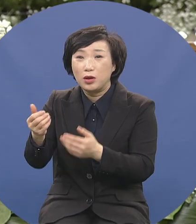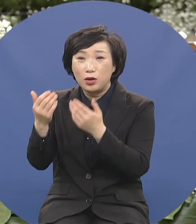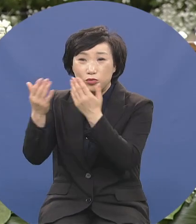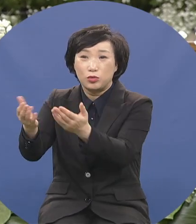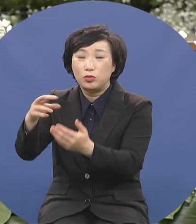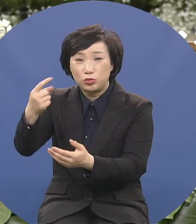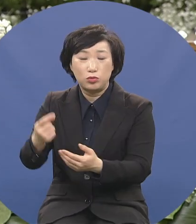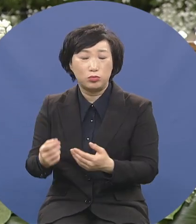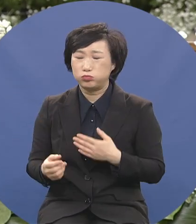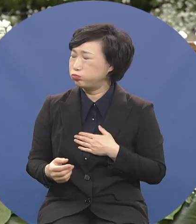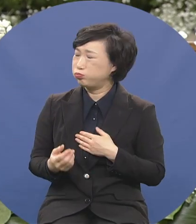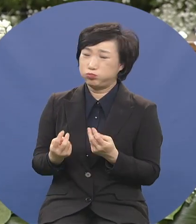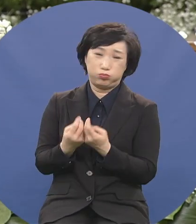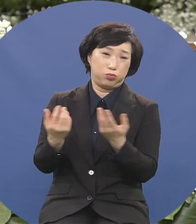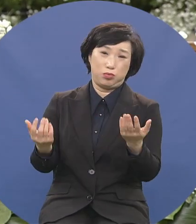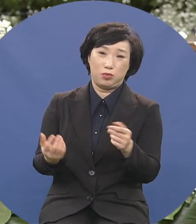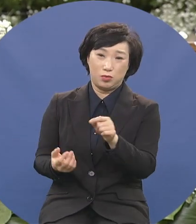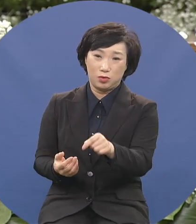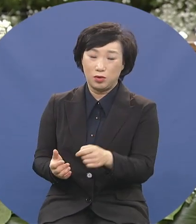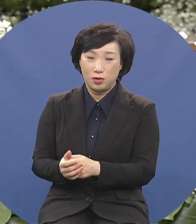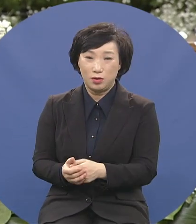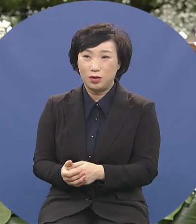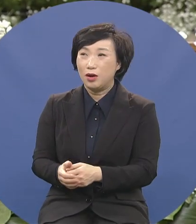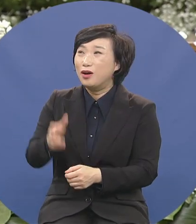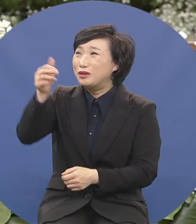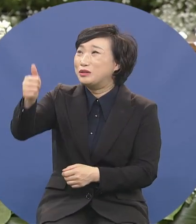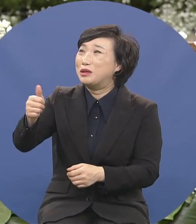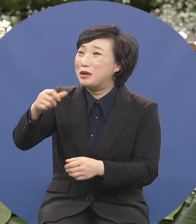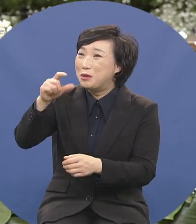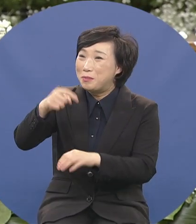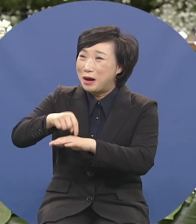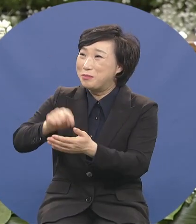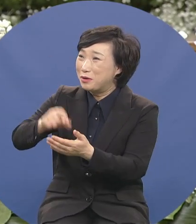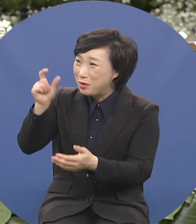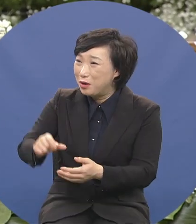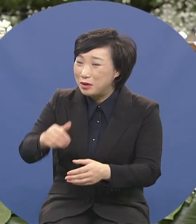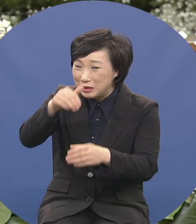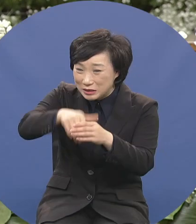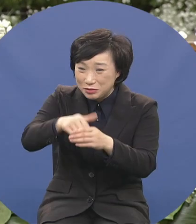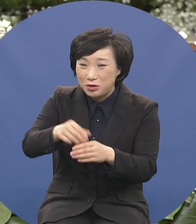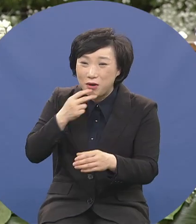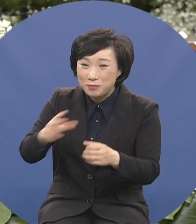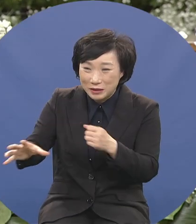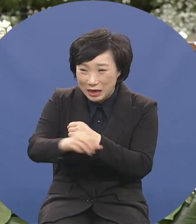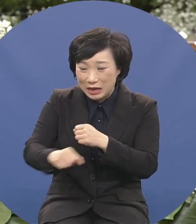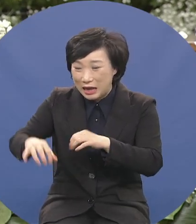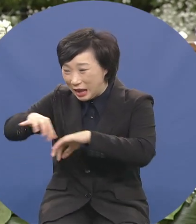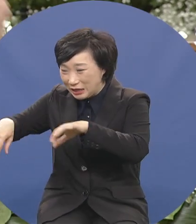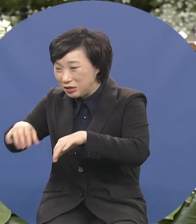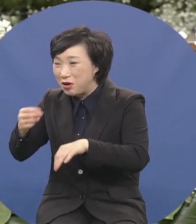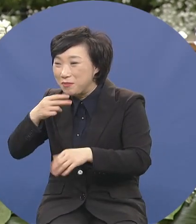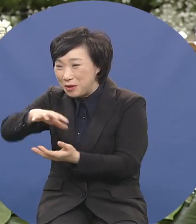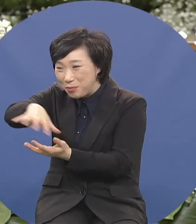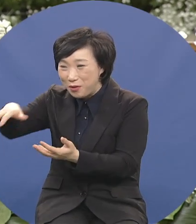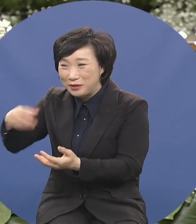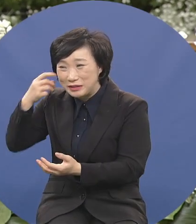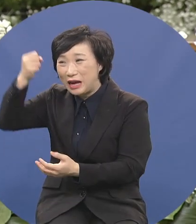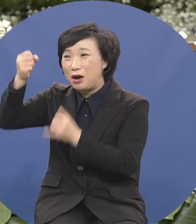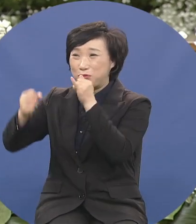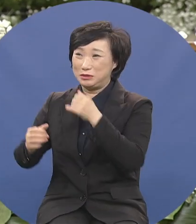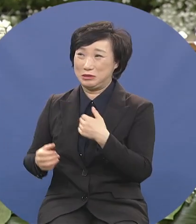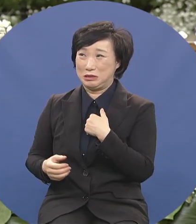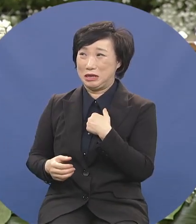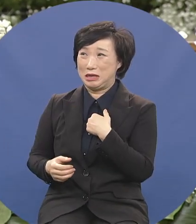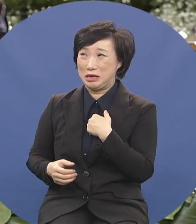당신은 굳은 사람이라 심지 않은 데도 거두고 해치지 않은 데도 모시는 분이기